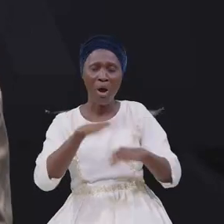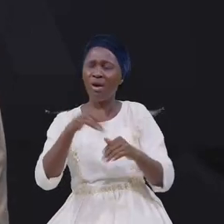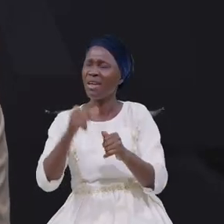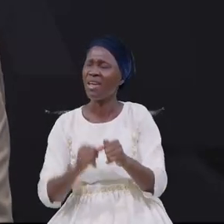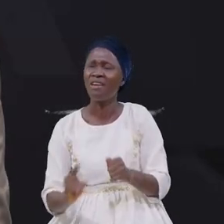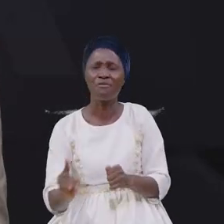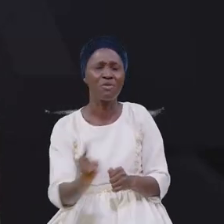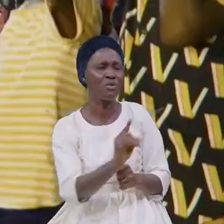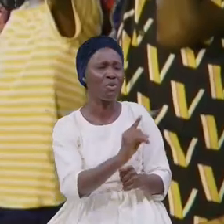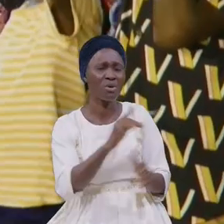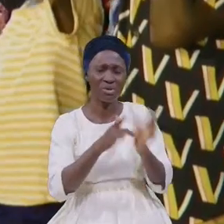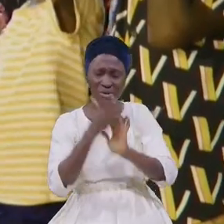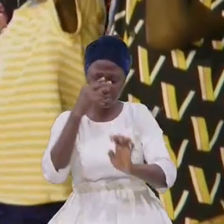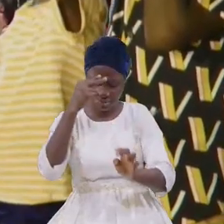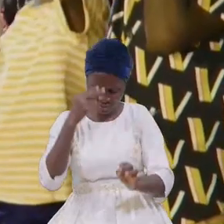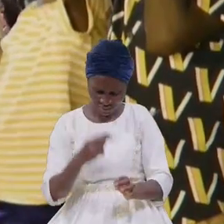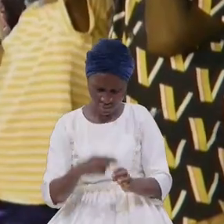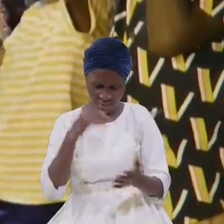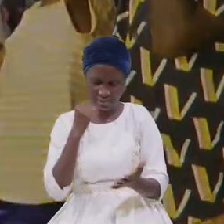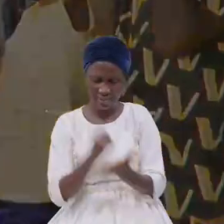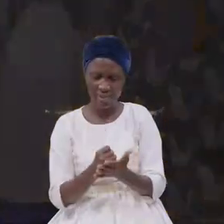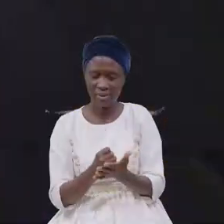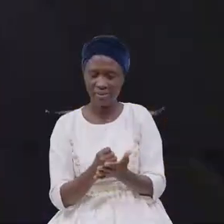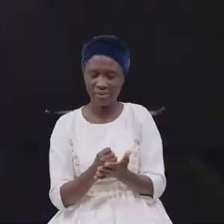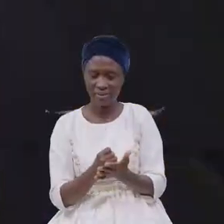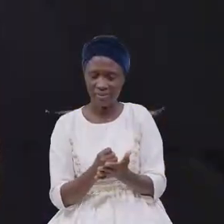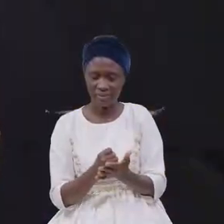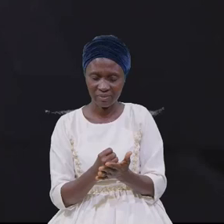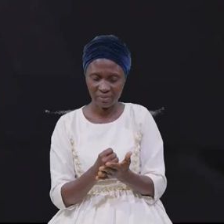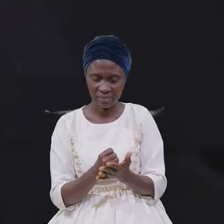guérison sur tout le monde au nom de Jésus-Christ.